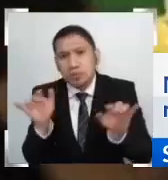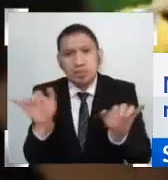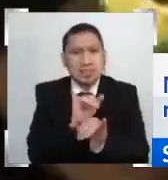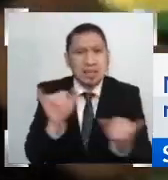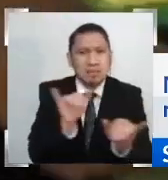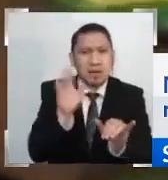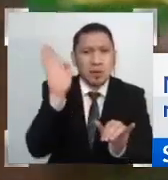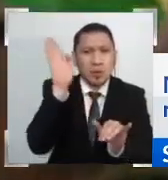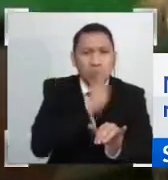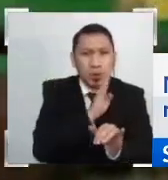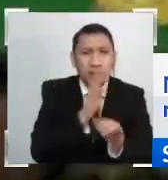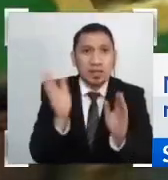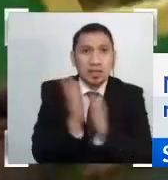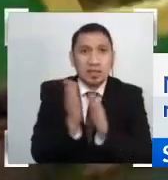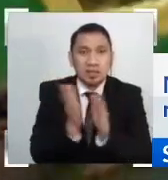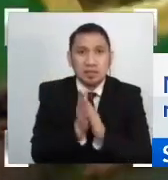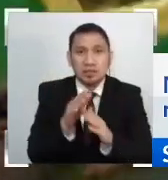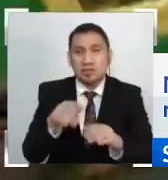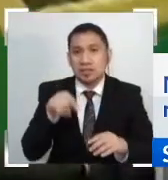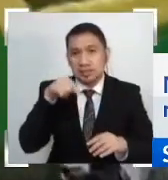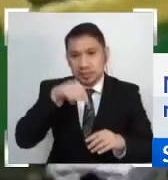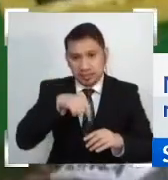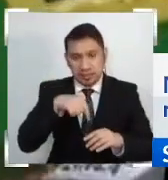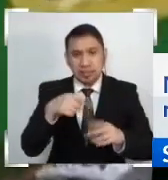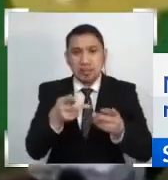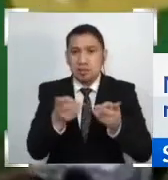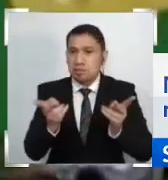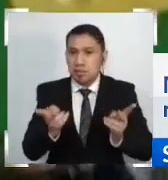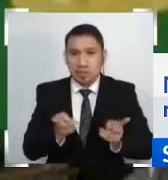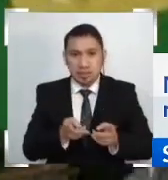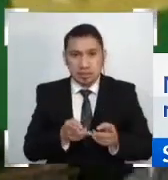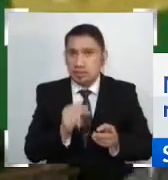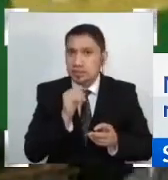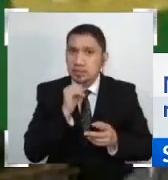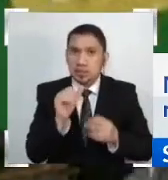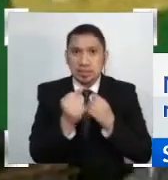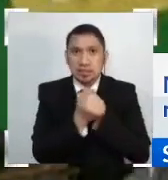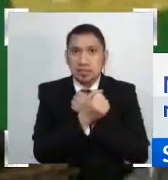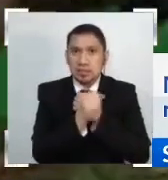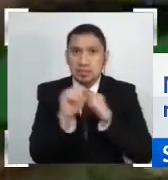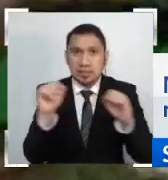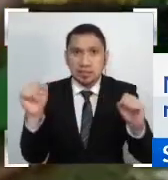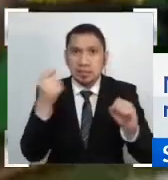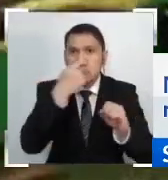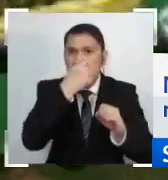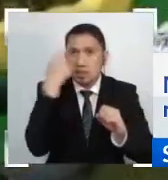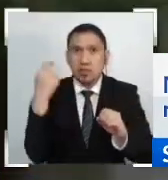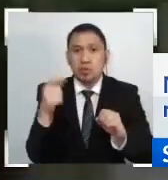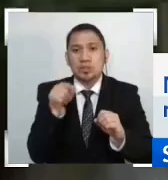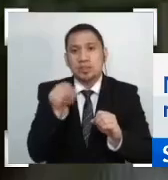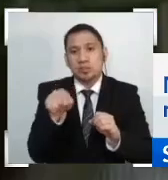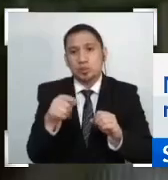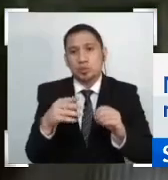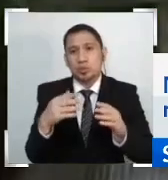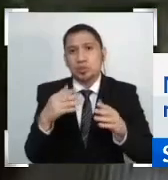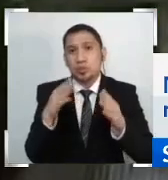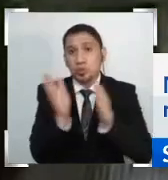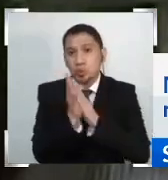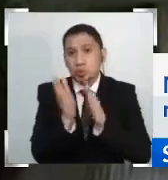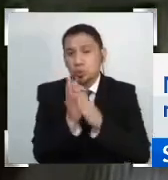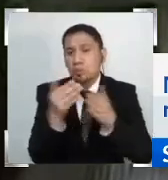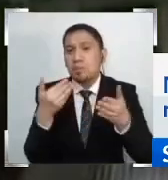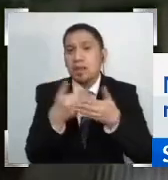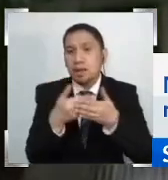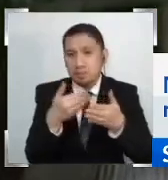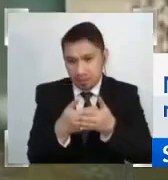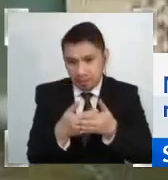na to hindi talaga safe para sa mga taong mag-evacuate dahil malapit lang sa dagat. Walang tubig,